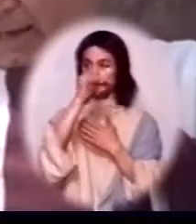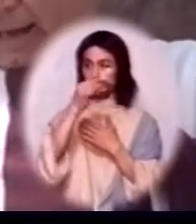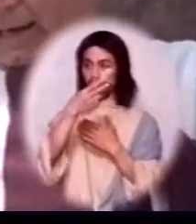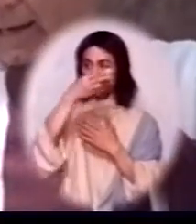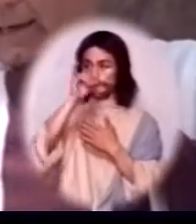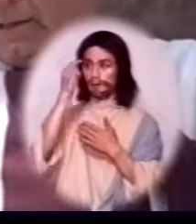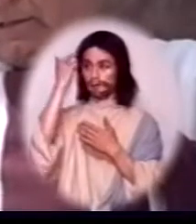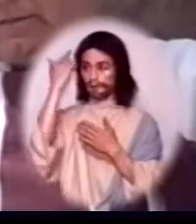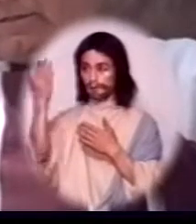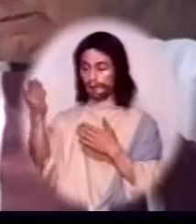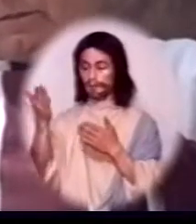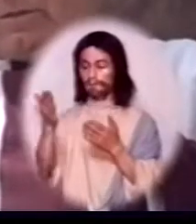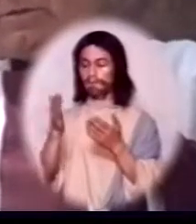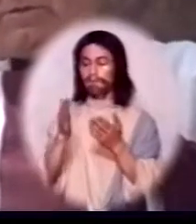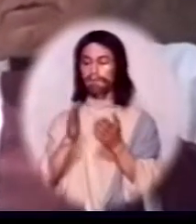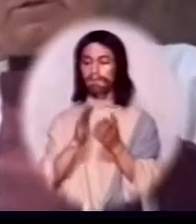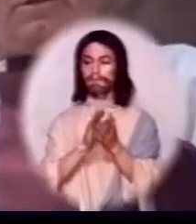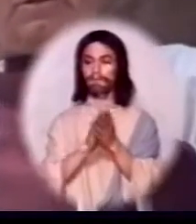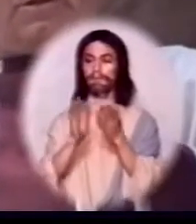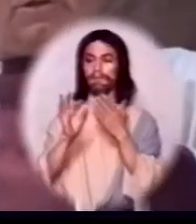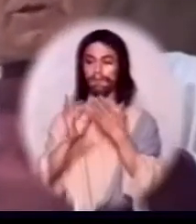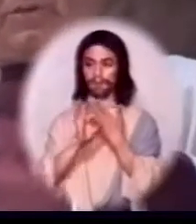이자가 갈릴리 사람이냐?